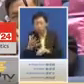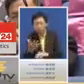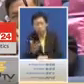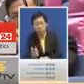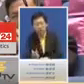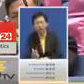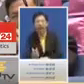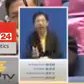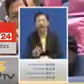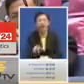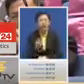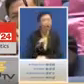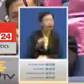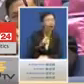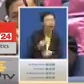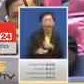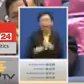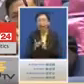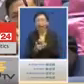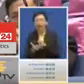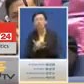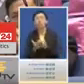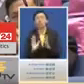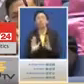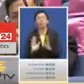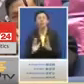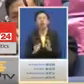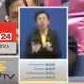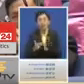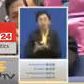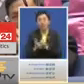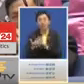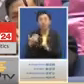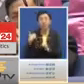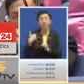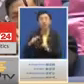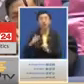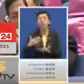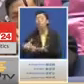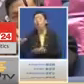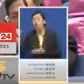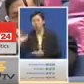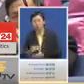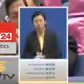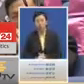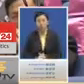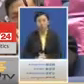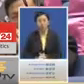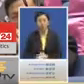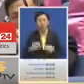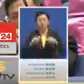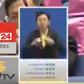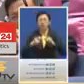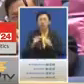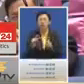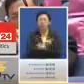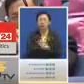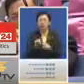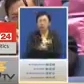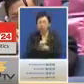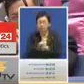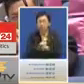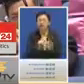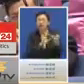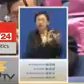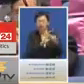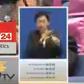มันมาหาสายค้ายาเฉยๆพอได้สายแล้วปั๊บมันก็ออกท่านครับนี่คือปัญหาสังคมที่มันมาจากปัญหา